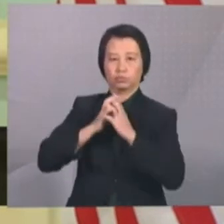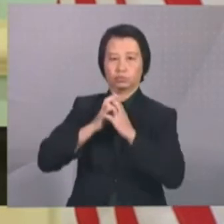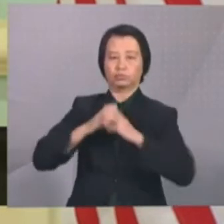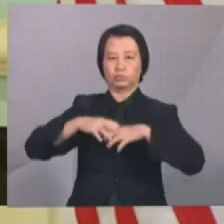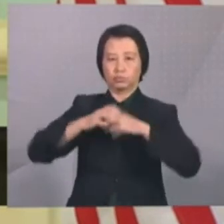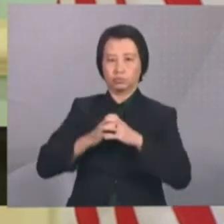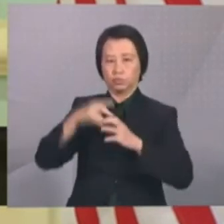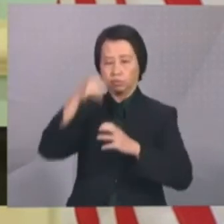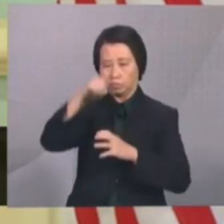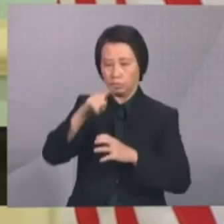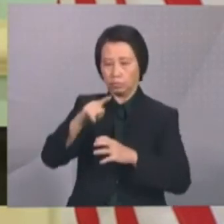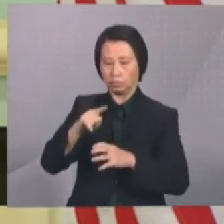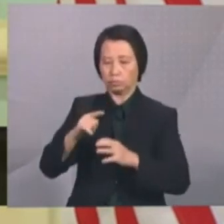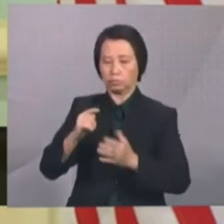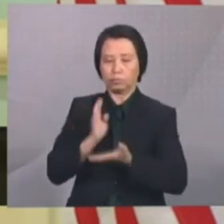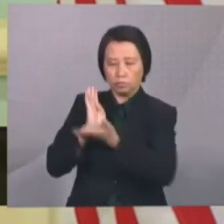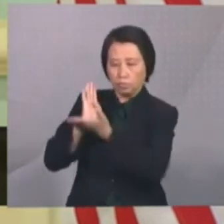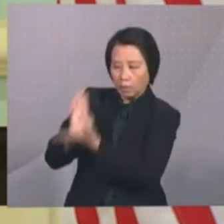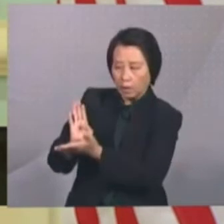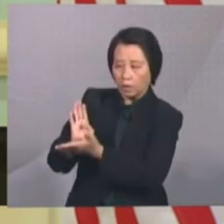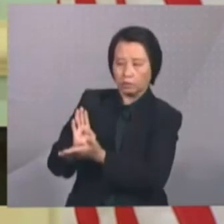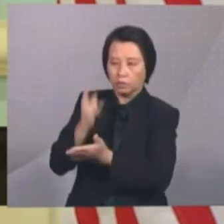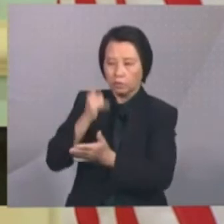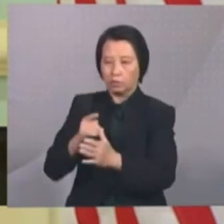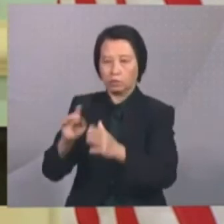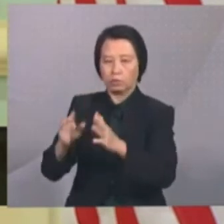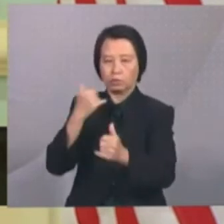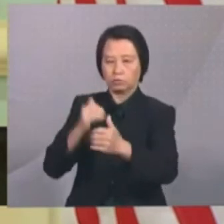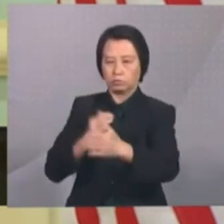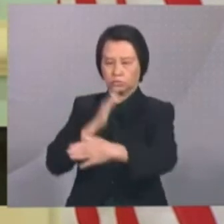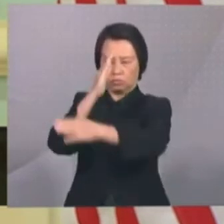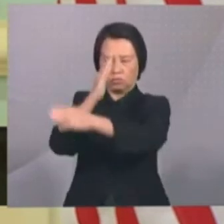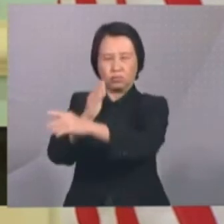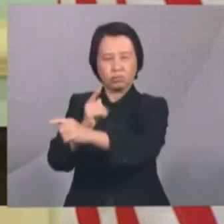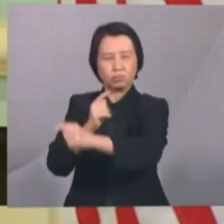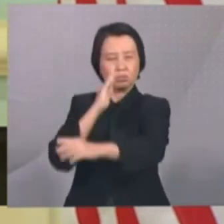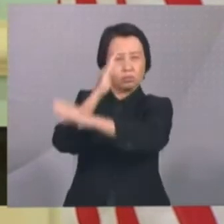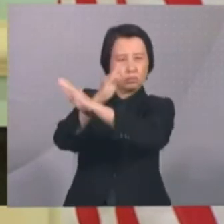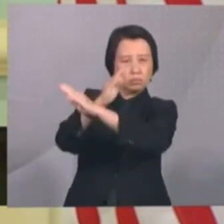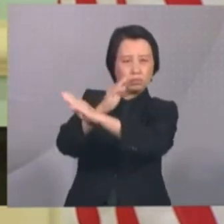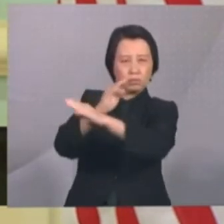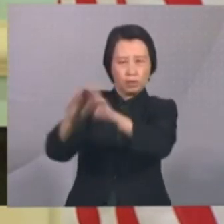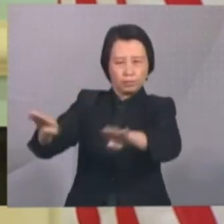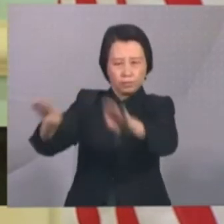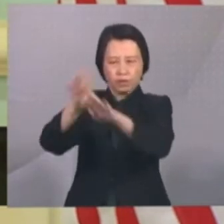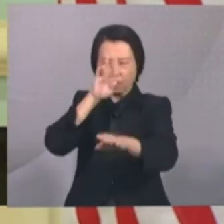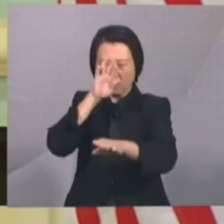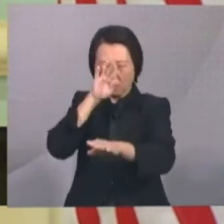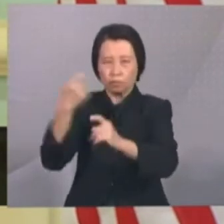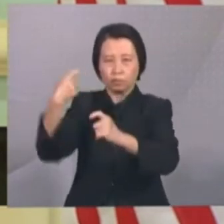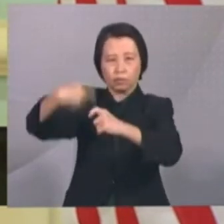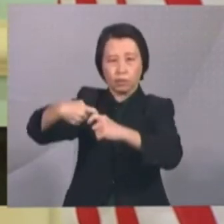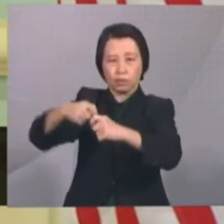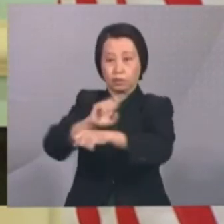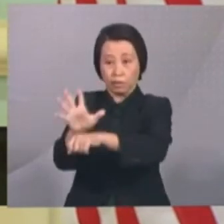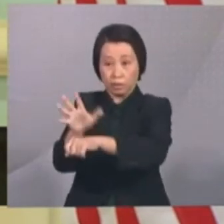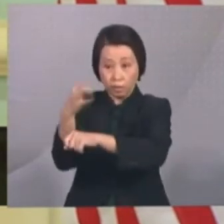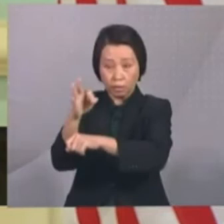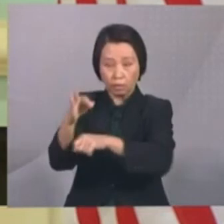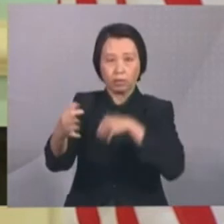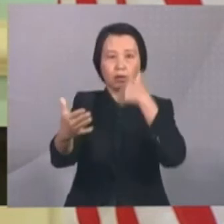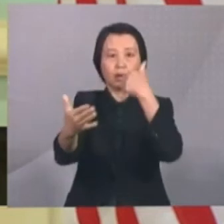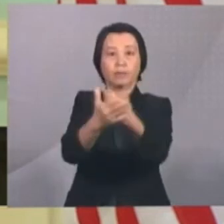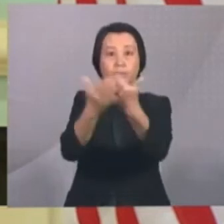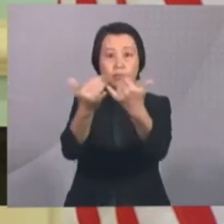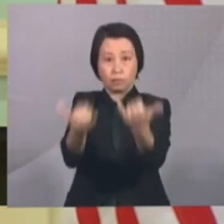ditubuhkan bagi membantu membendung penyebaran berita palsu berkaitan combined in sehingga